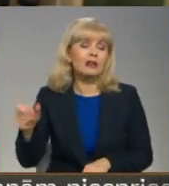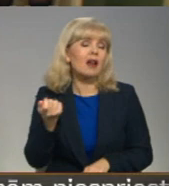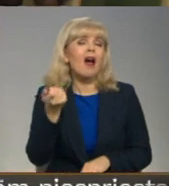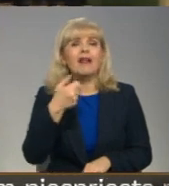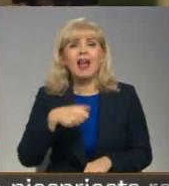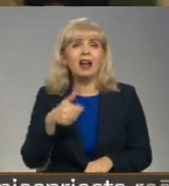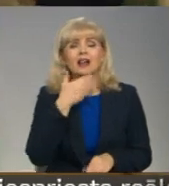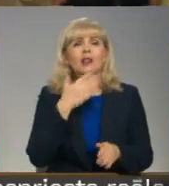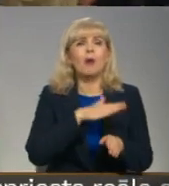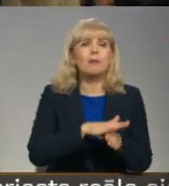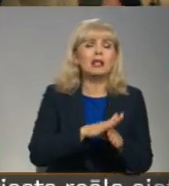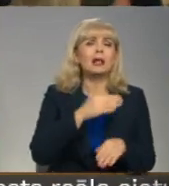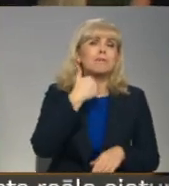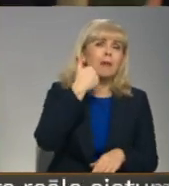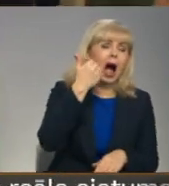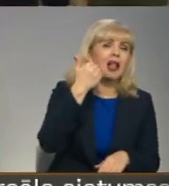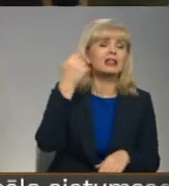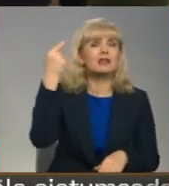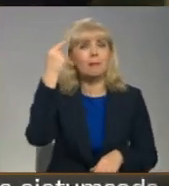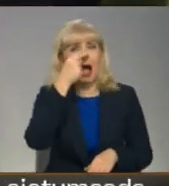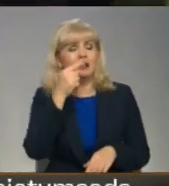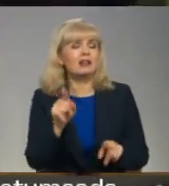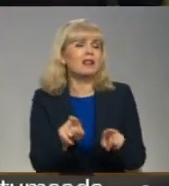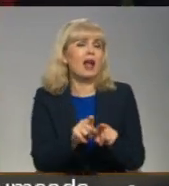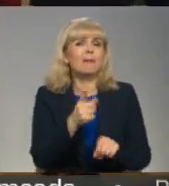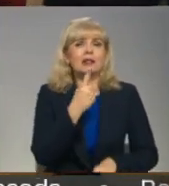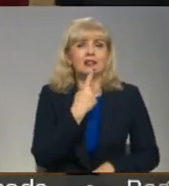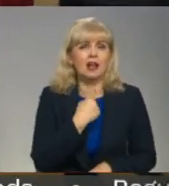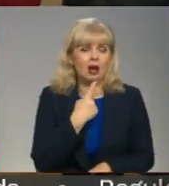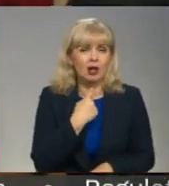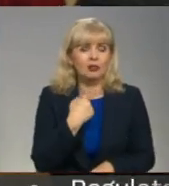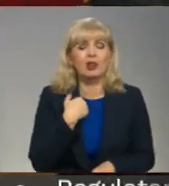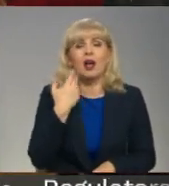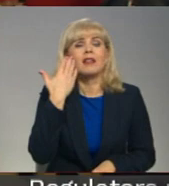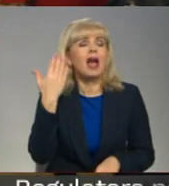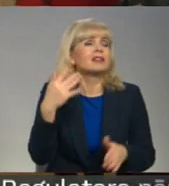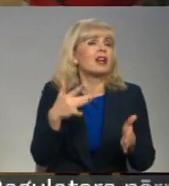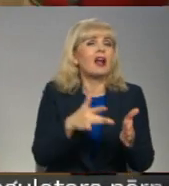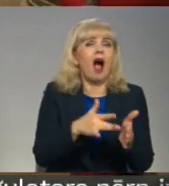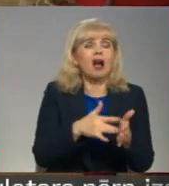Nekas nav pilnīgi balts, melns, pat ne sarkans, nezinu kāds vēl.